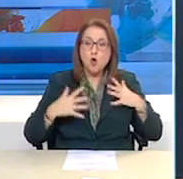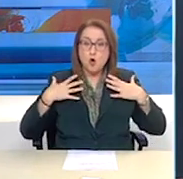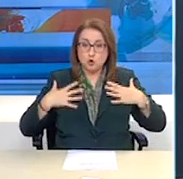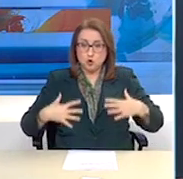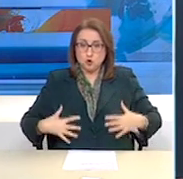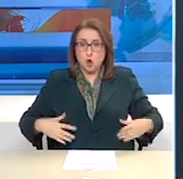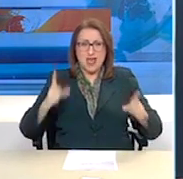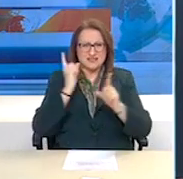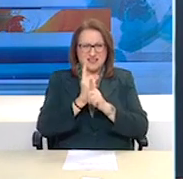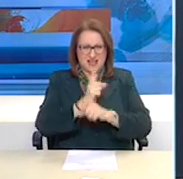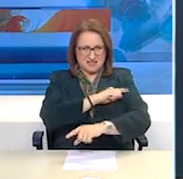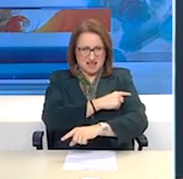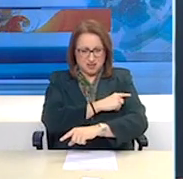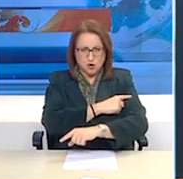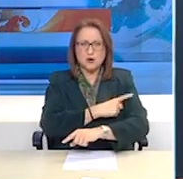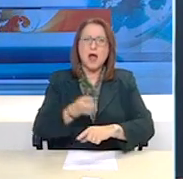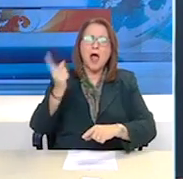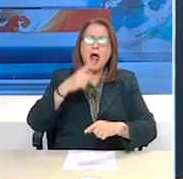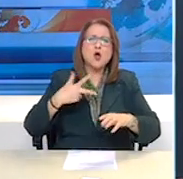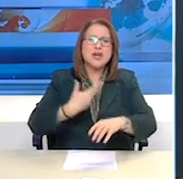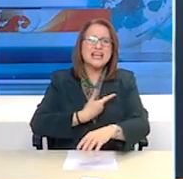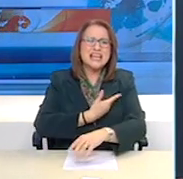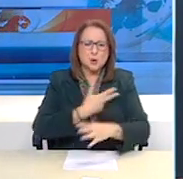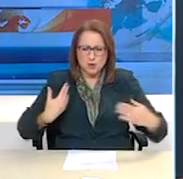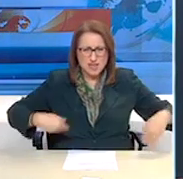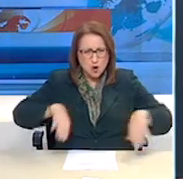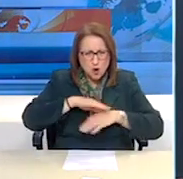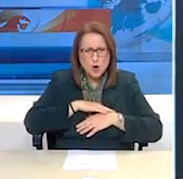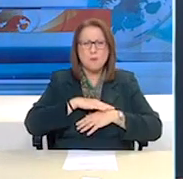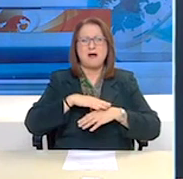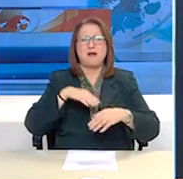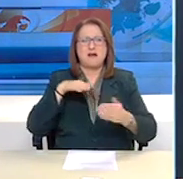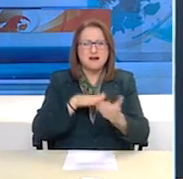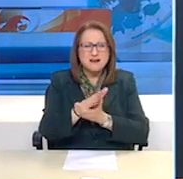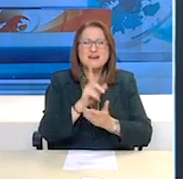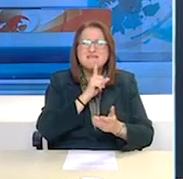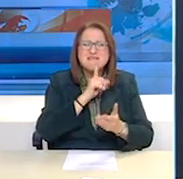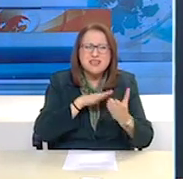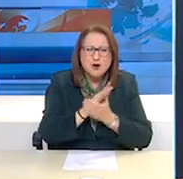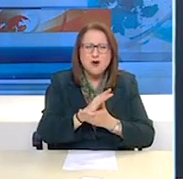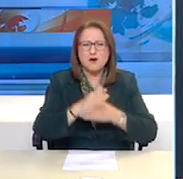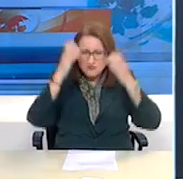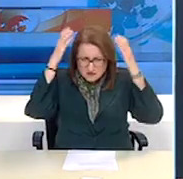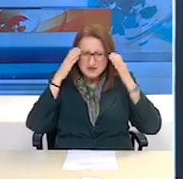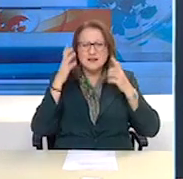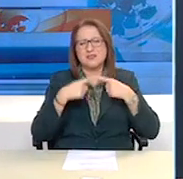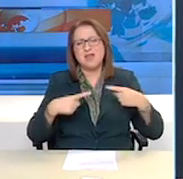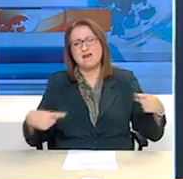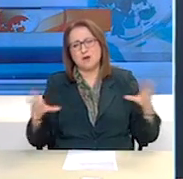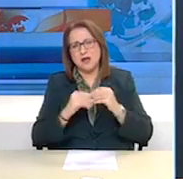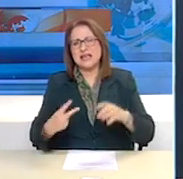καθώς και χειρουργικές μάσκες, ασπίδες προσώπου, ποδονάρια για το ιατρικό και νοσηλευτικό προσωπικό. Στο σημερινό